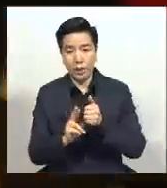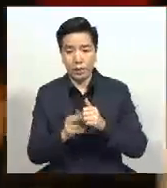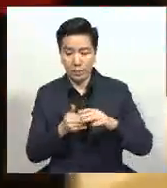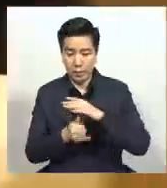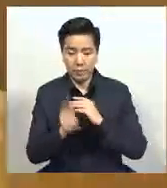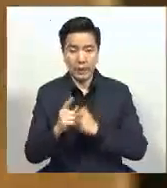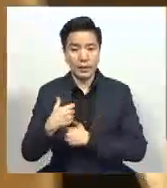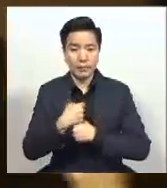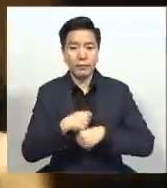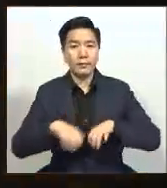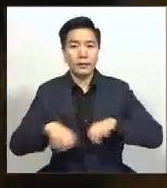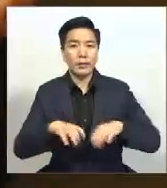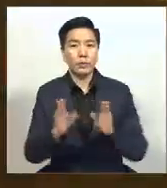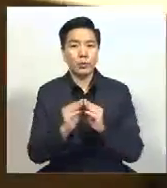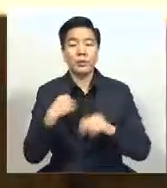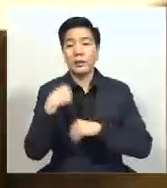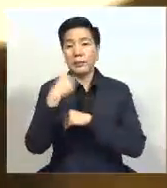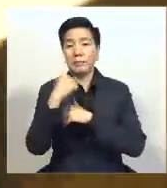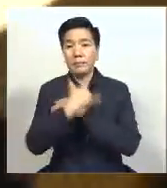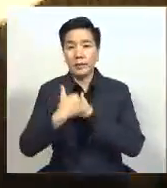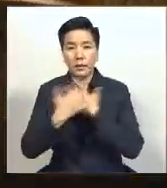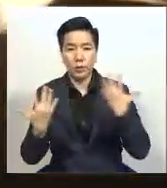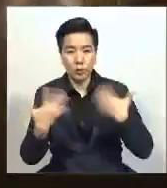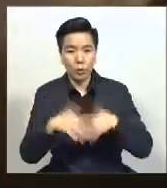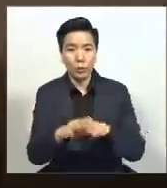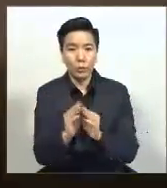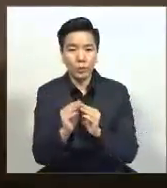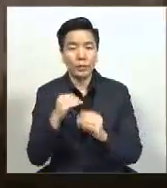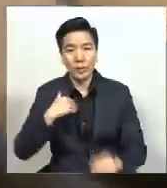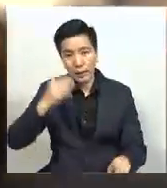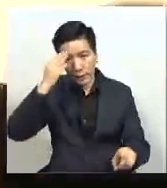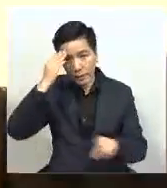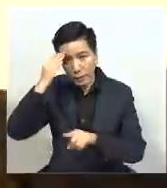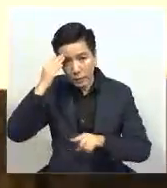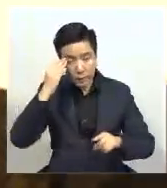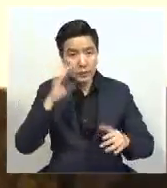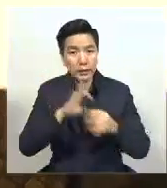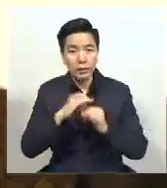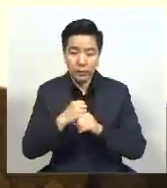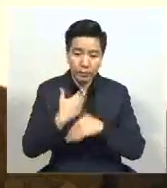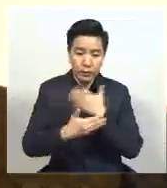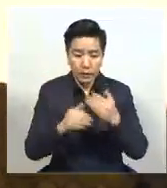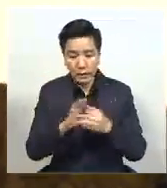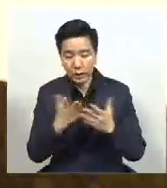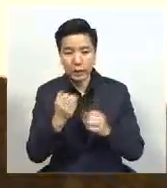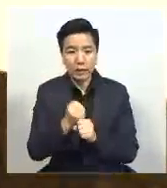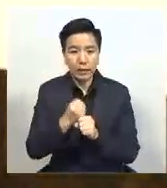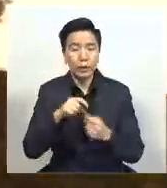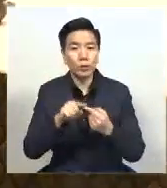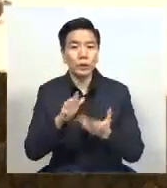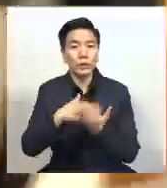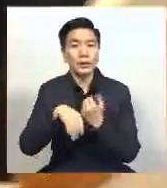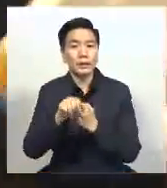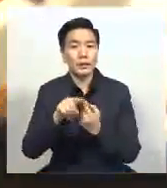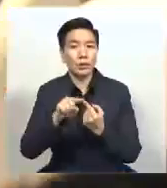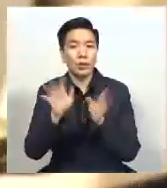ในฐานะเจ้าภาพหลักซึ่ง10ประเทศจะต้องมาประชุมร่วมกันเพื่อรับทราบความสำเร็จความคืบหน้าการขับเคลื่อนงานประชาคมเศรษฐกิ